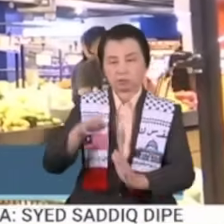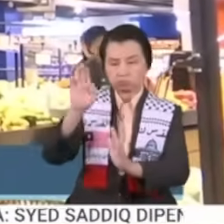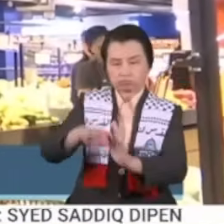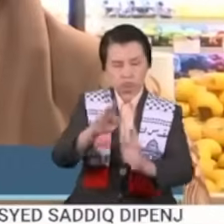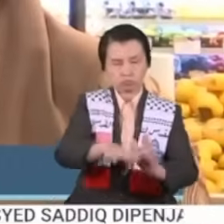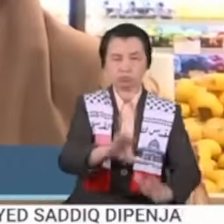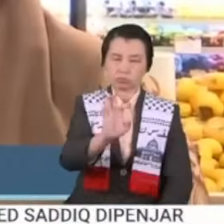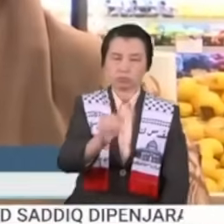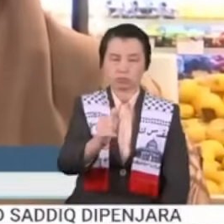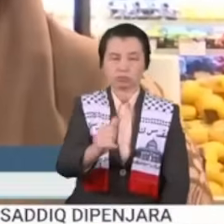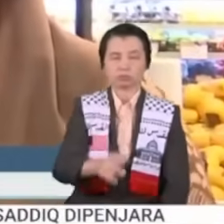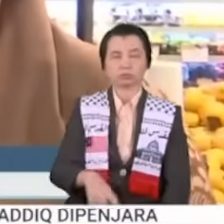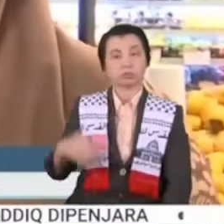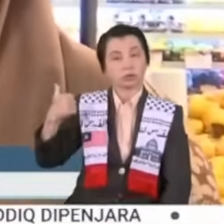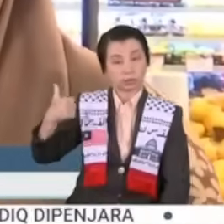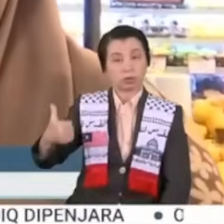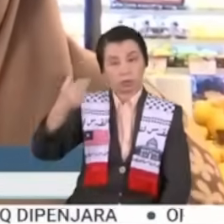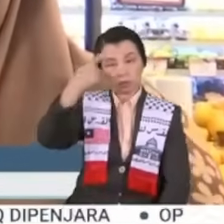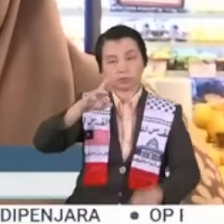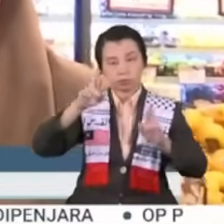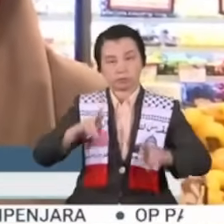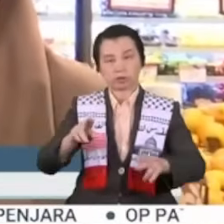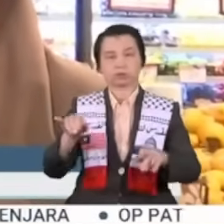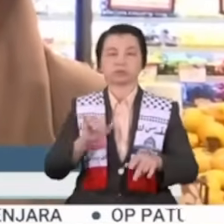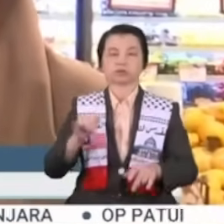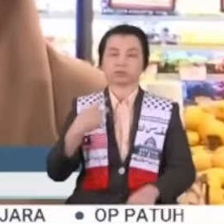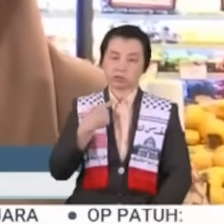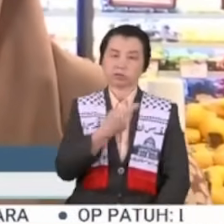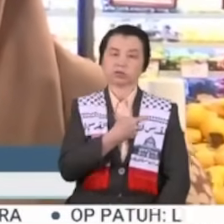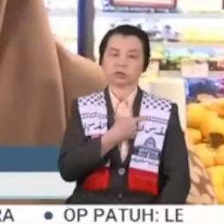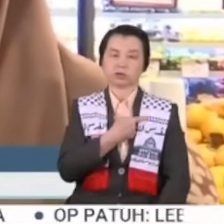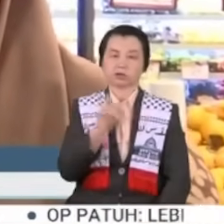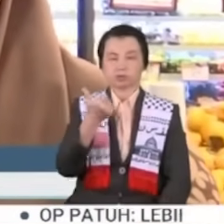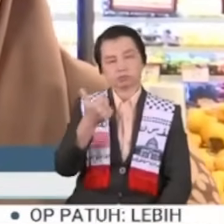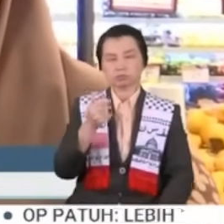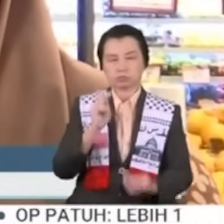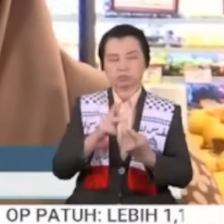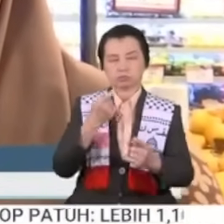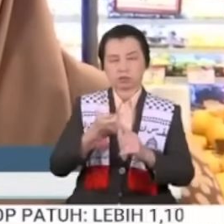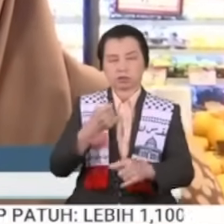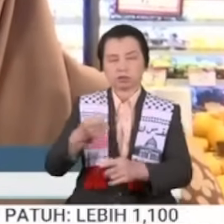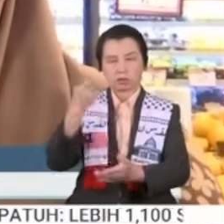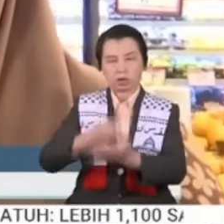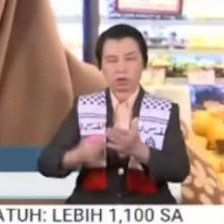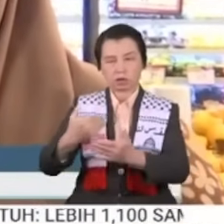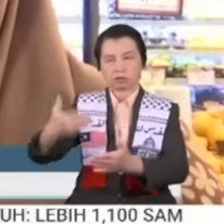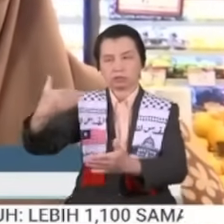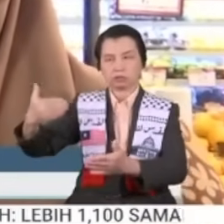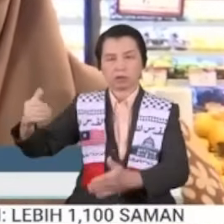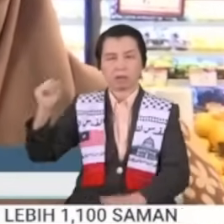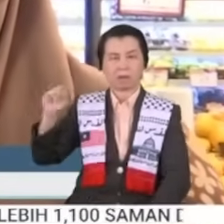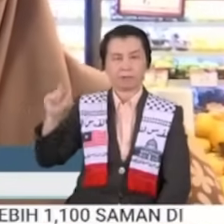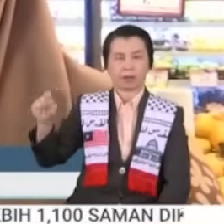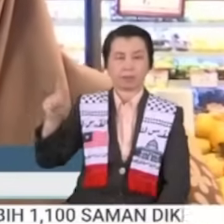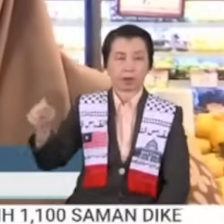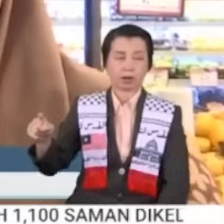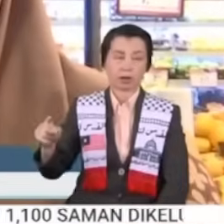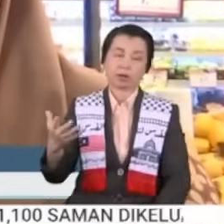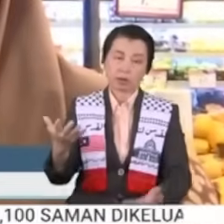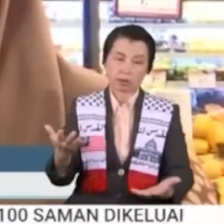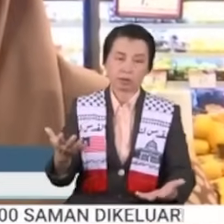have baguslah untuk pengguna macam kami ni berpatutan sikitlah dari harga sebelum-sebelum ni kan